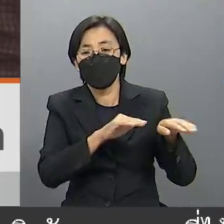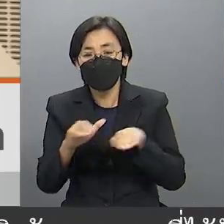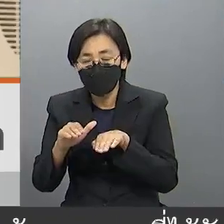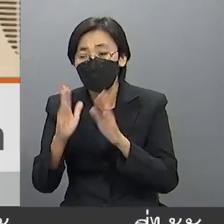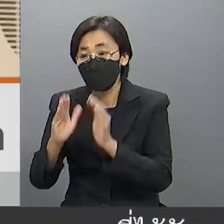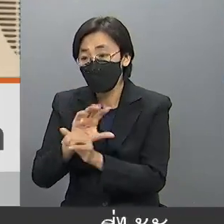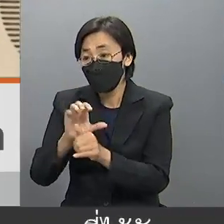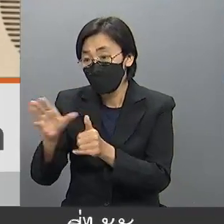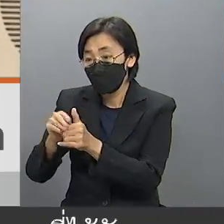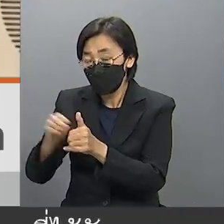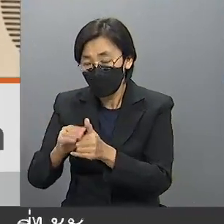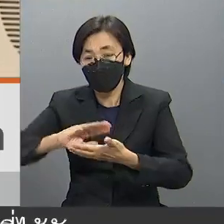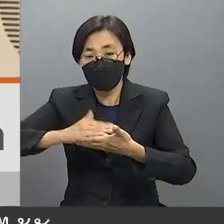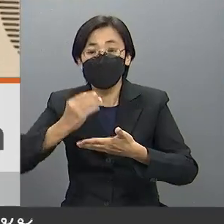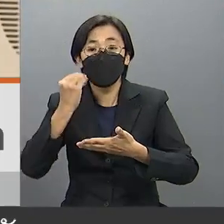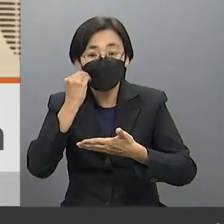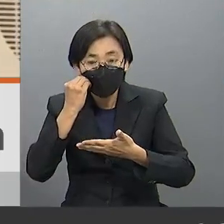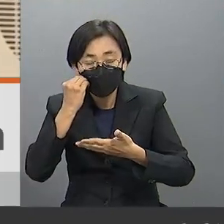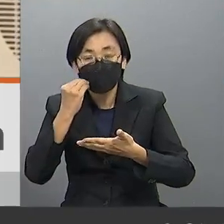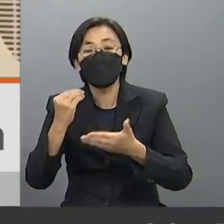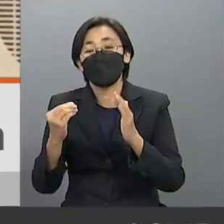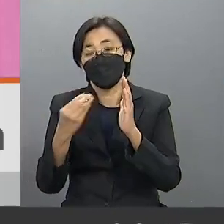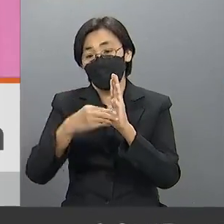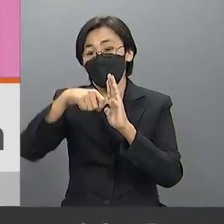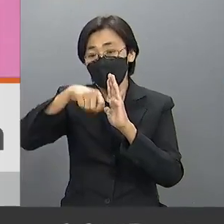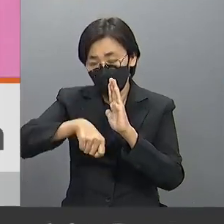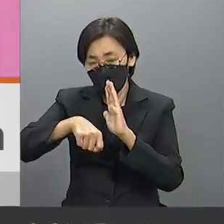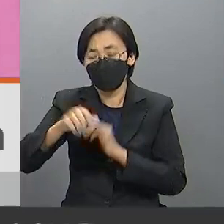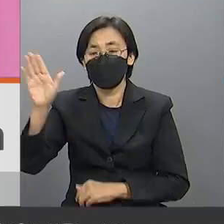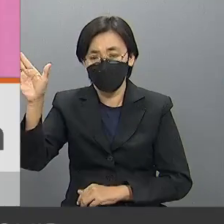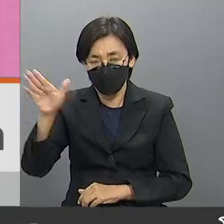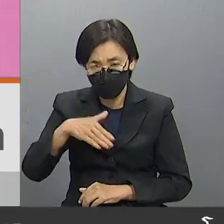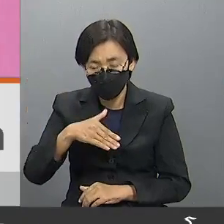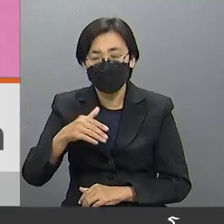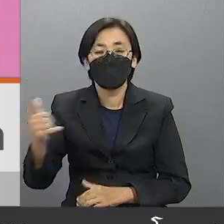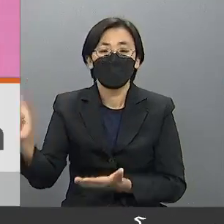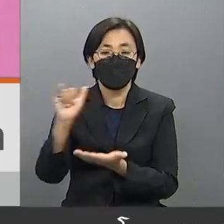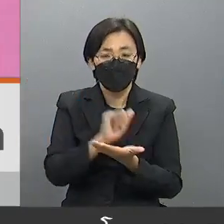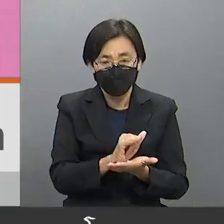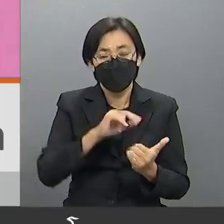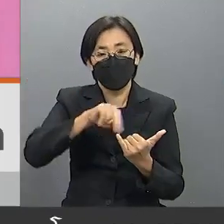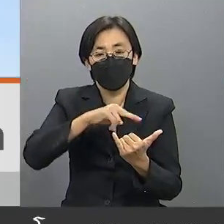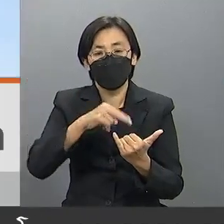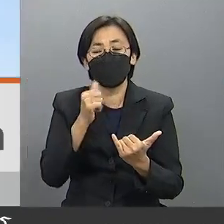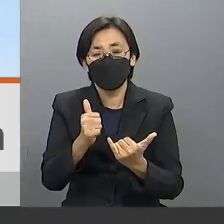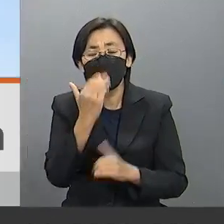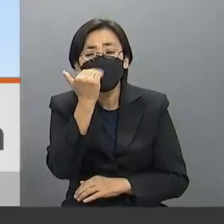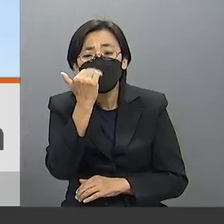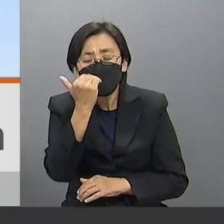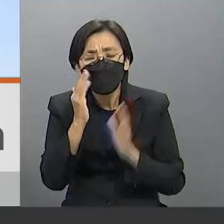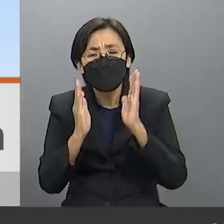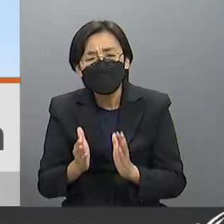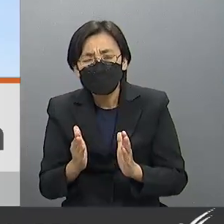ที่มีทะเบียนบ้านในจังหวัดนครราชสีมาสามารถกลับมารักษาที่บ้านเกิดลดปัญหาผู้ป่วยล้นเตียงในกรุงเทพม